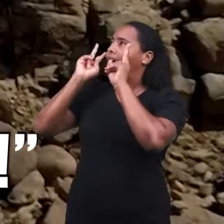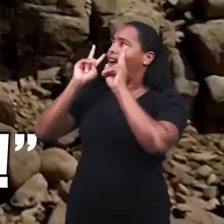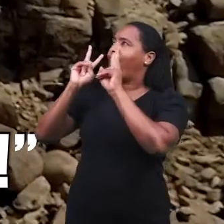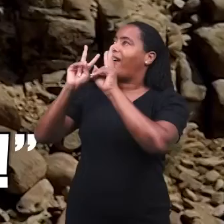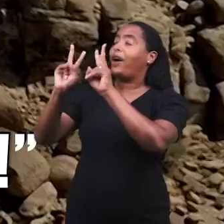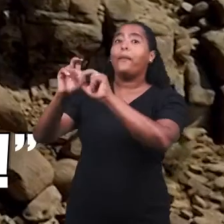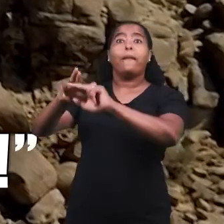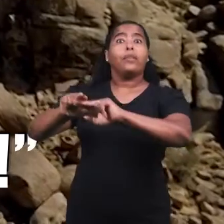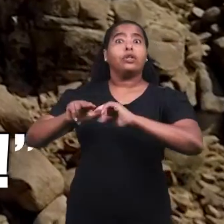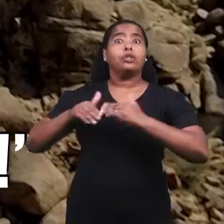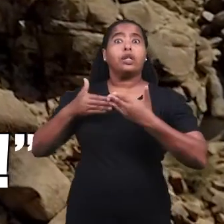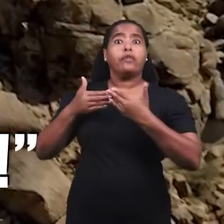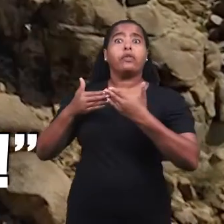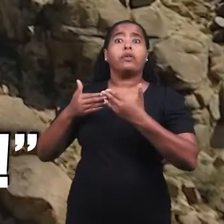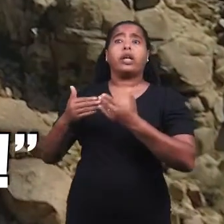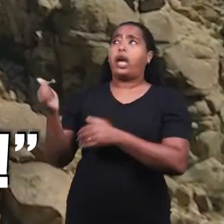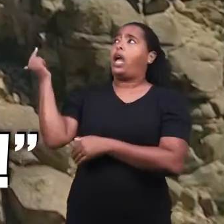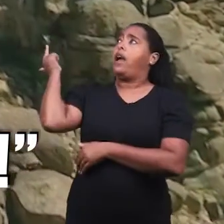Смотри ввысь,